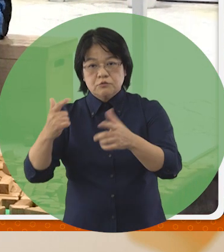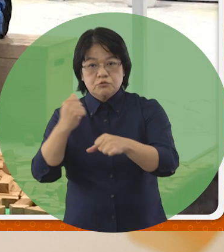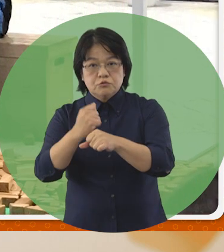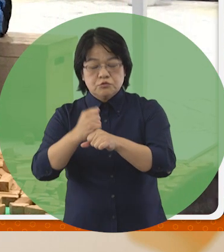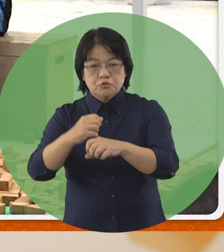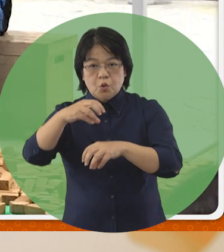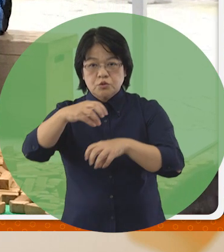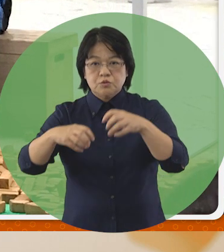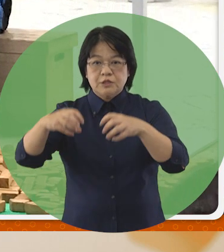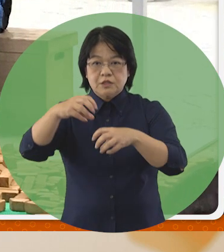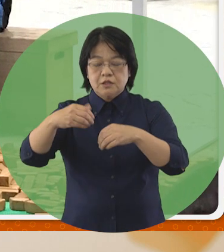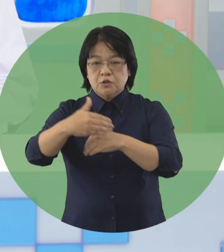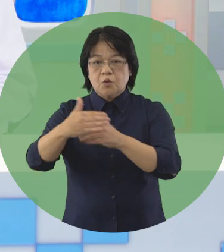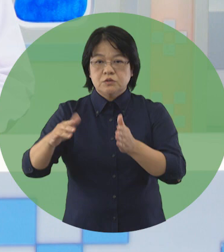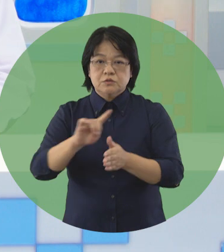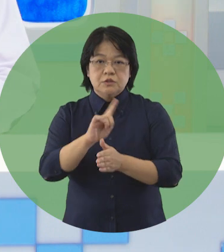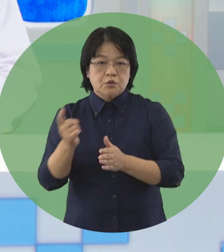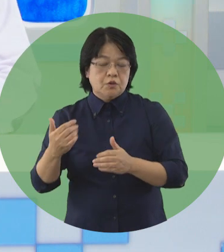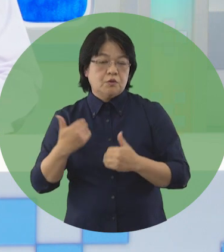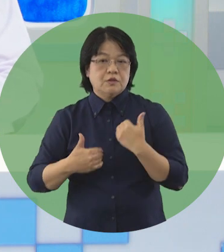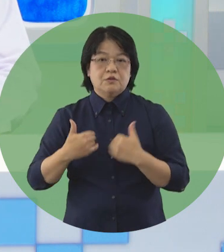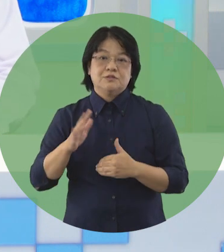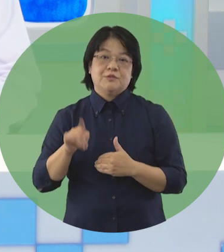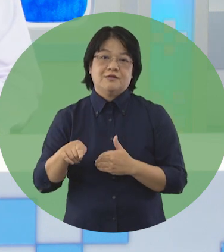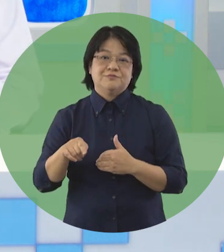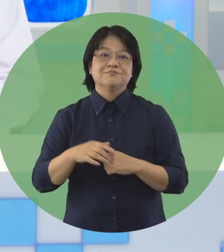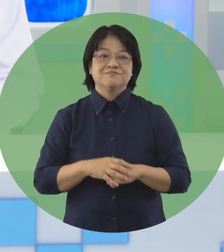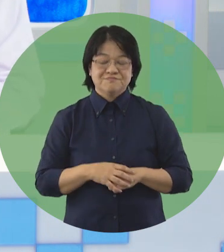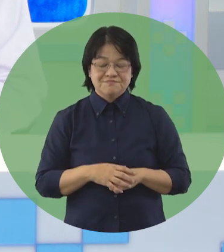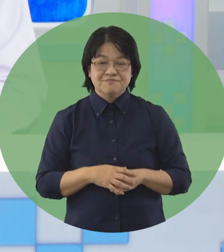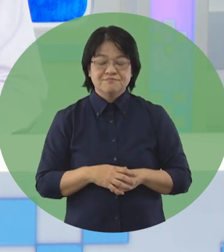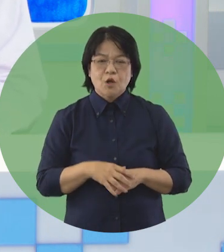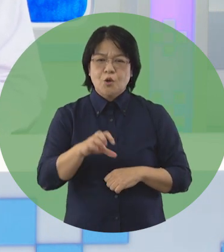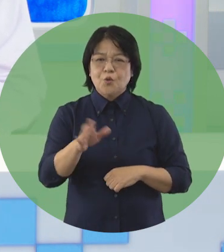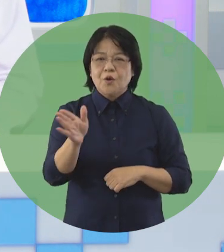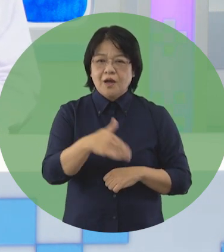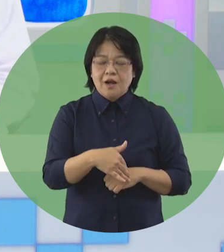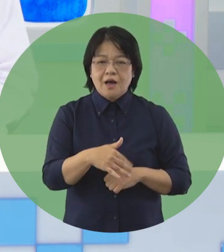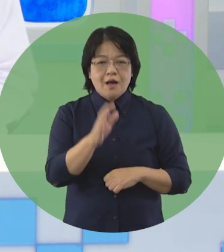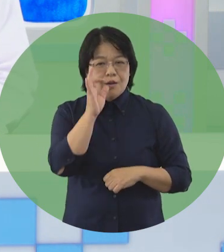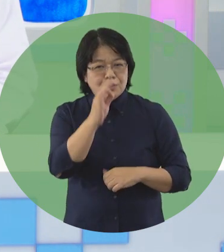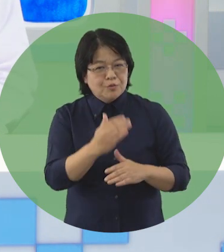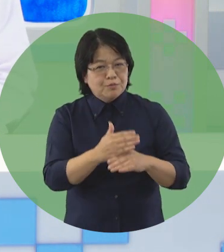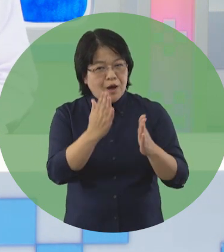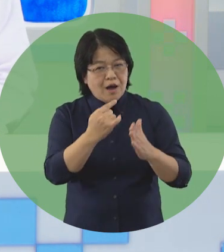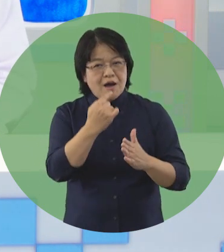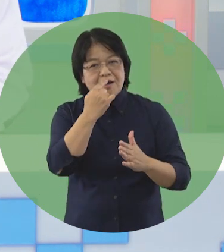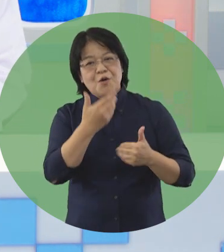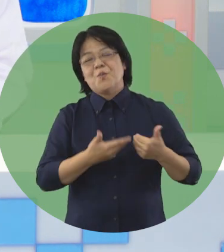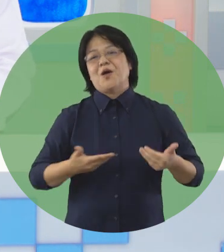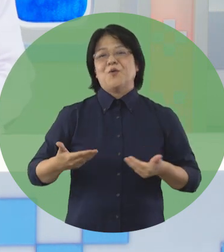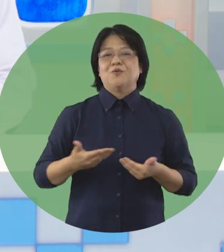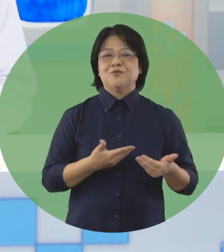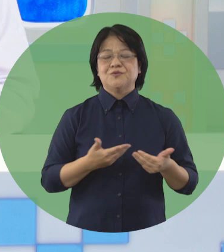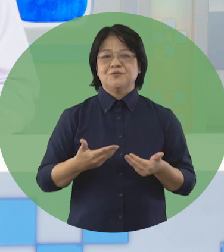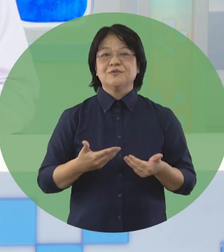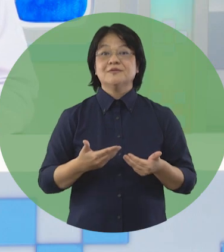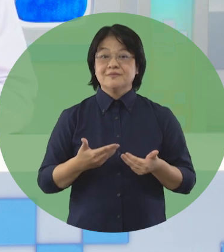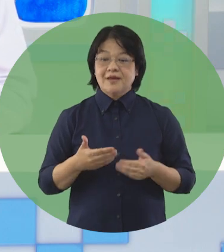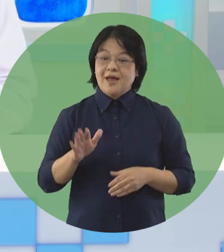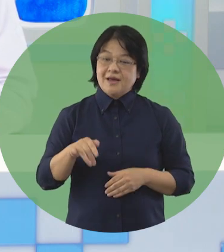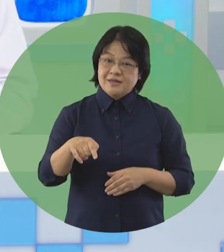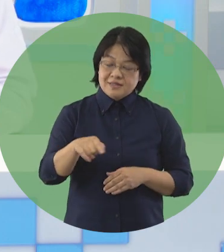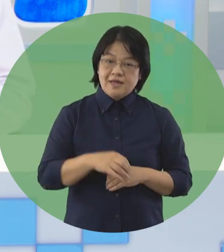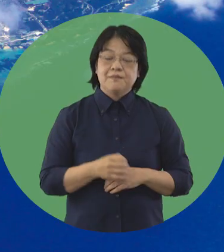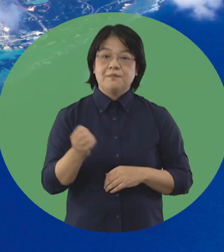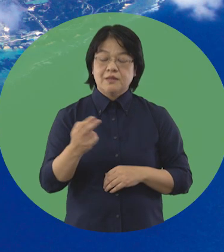楽しめます。 それにしてもどこから見て回ろうか今から迷ってしまうの。 博士、さらに